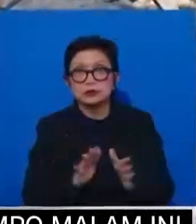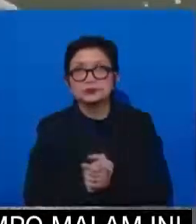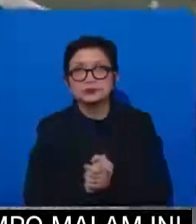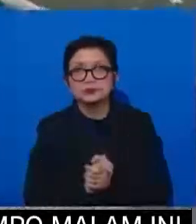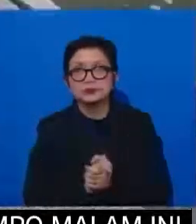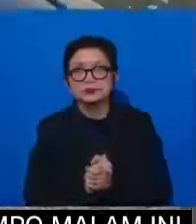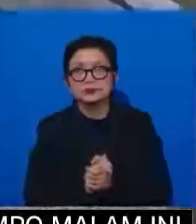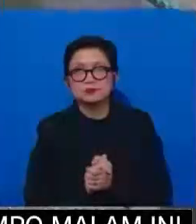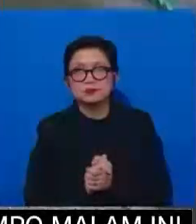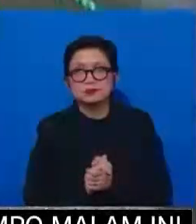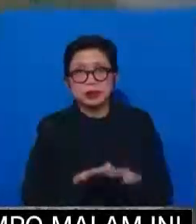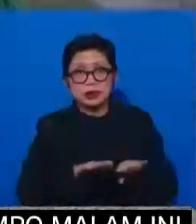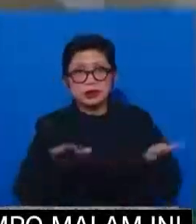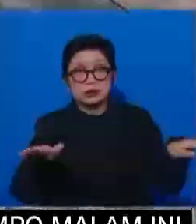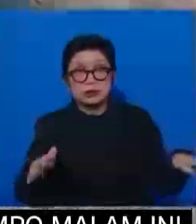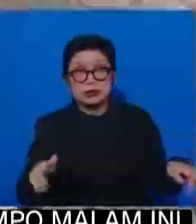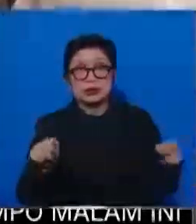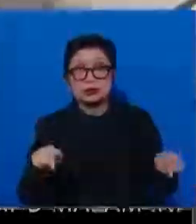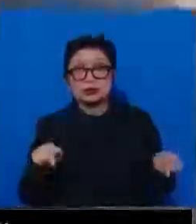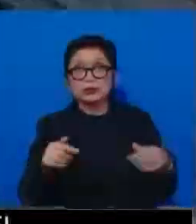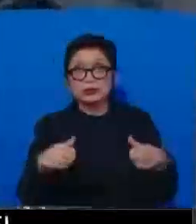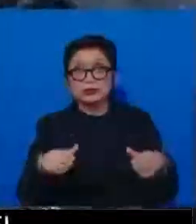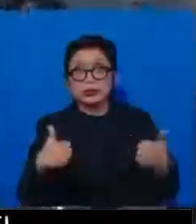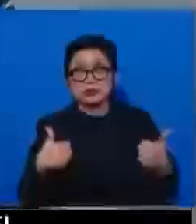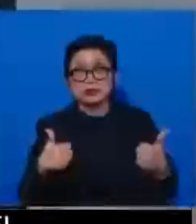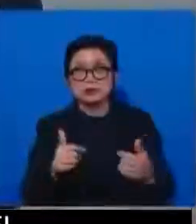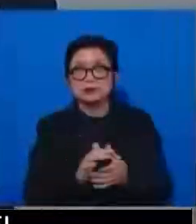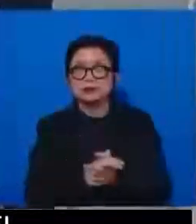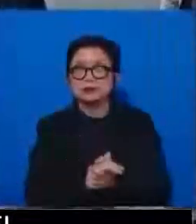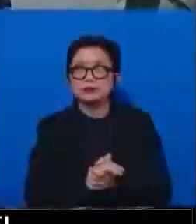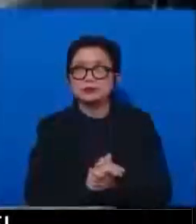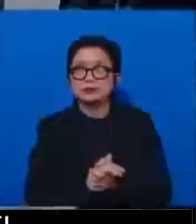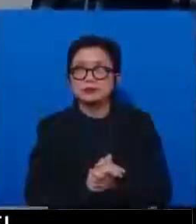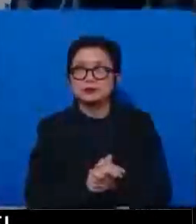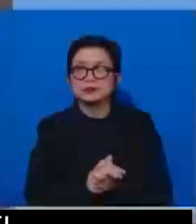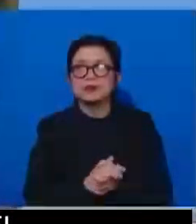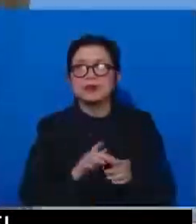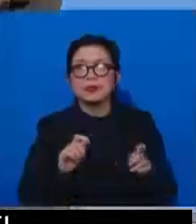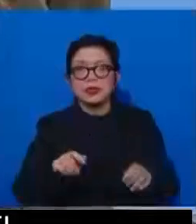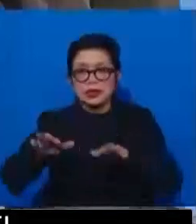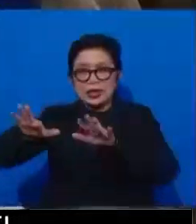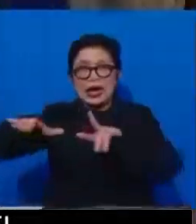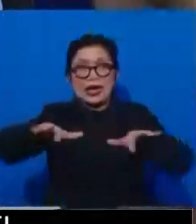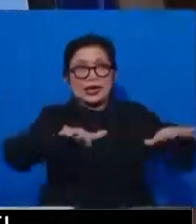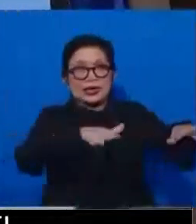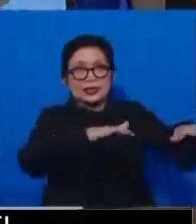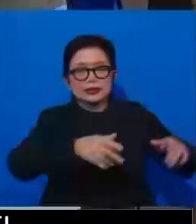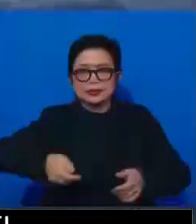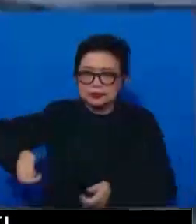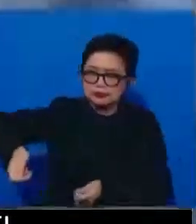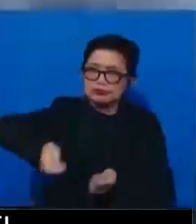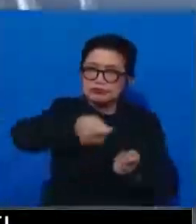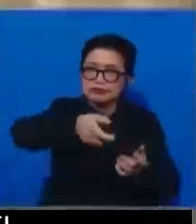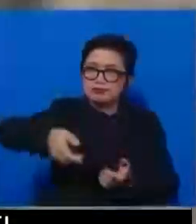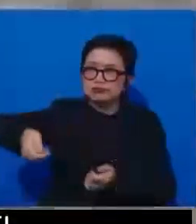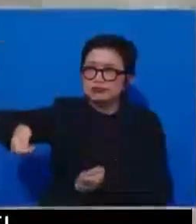Setelah meja untuk mengkristalkan air laut menjadi garam siap, langkah selanjutnya adalah mengisi hamparan dengan air laut yang sudah ditampung dengan cara manual seperti